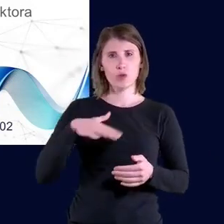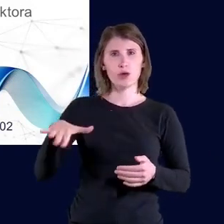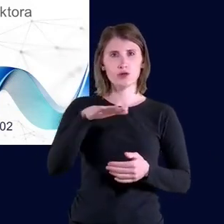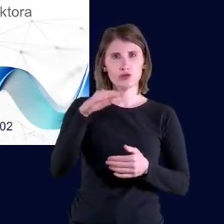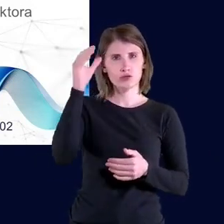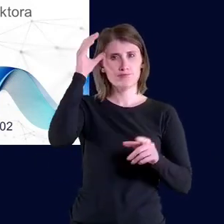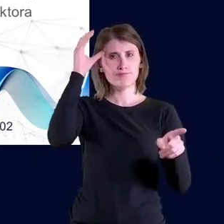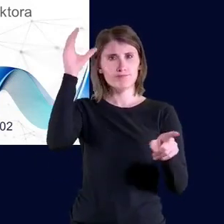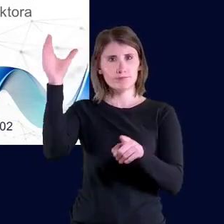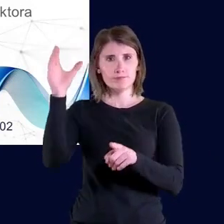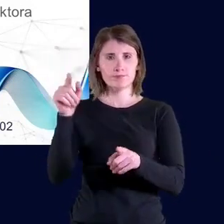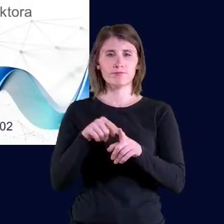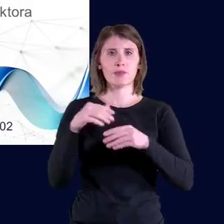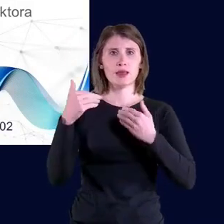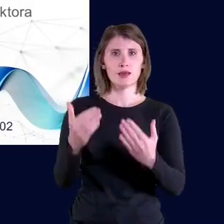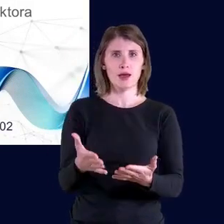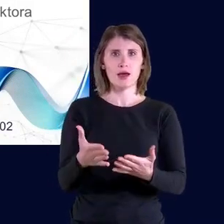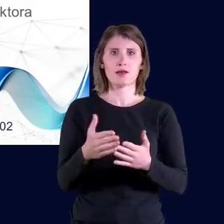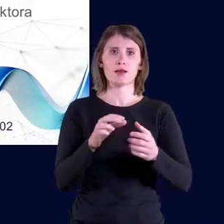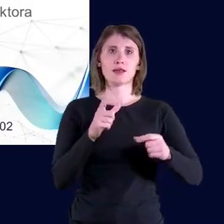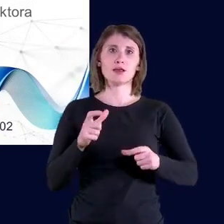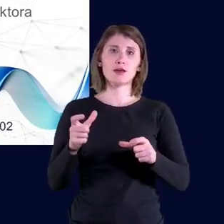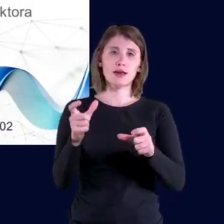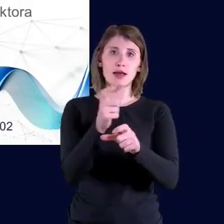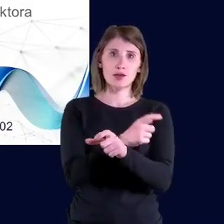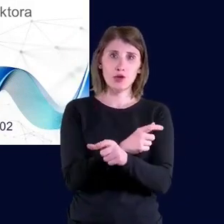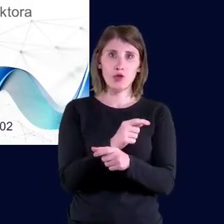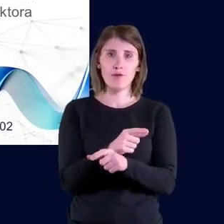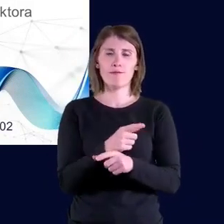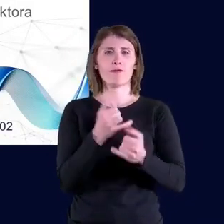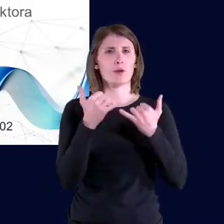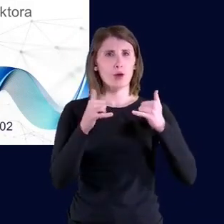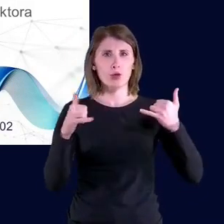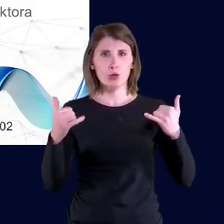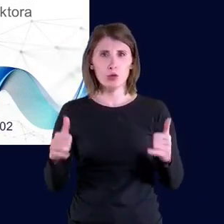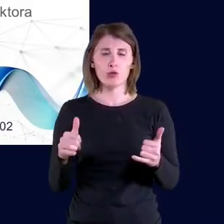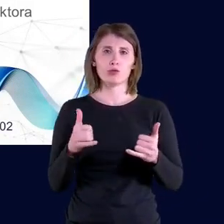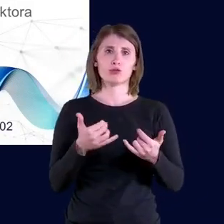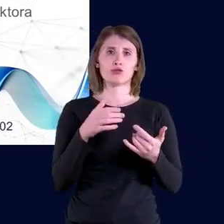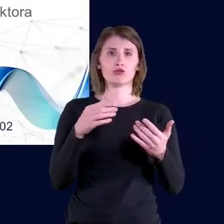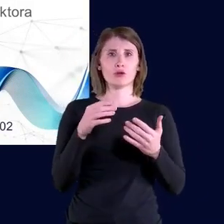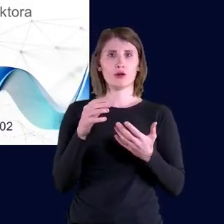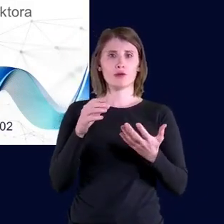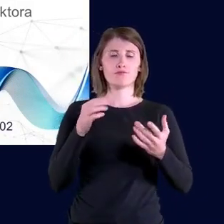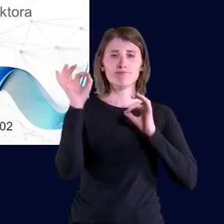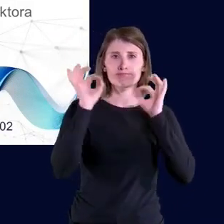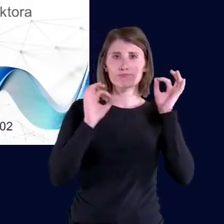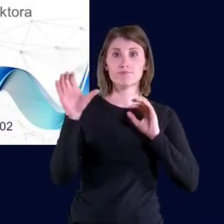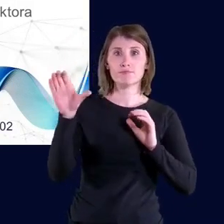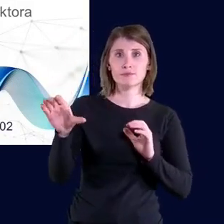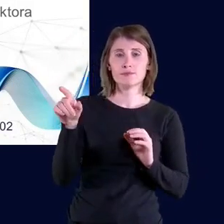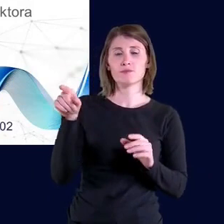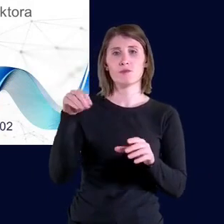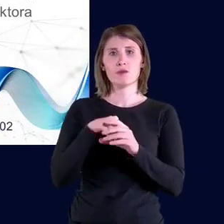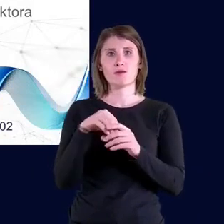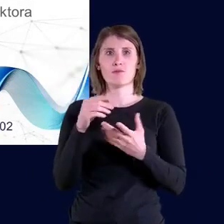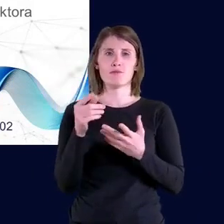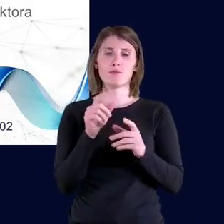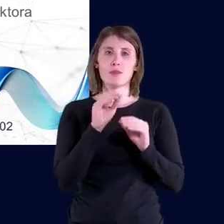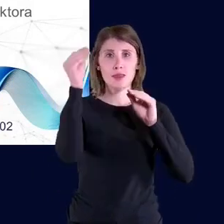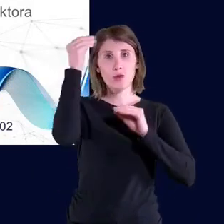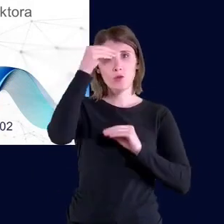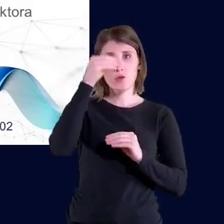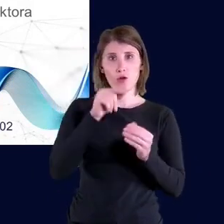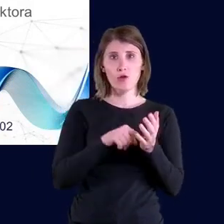krajowego multidyscyplinarne go repozytorium cyfrowego składającego się z materiałów archiwalnych